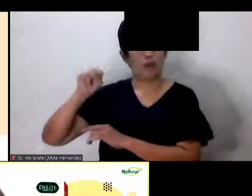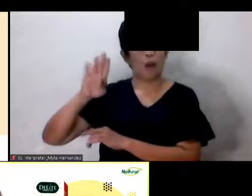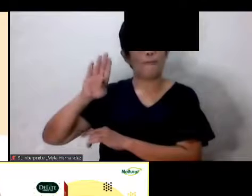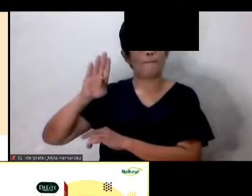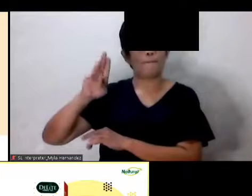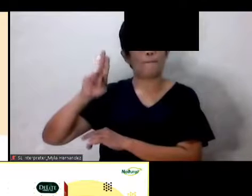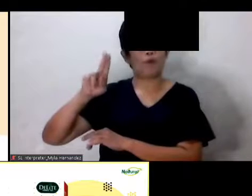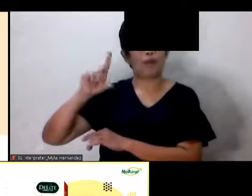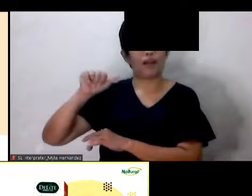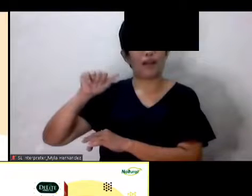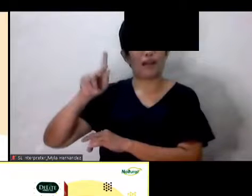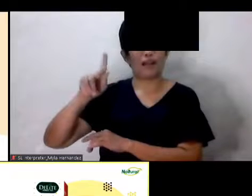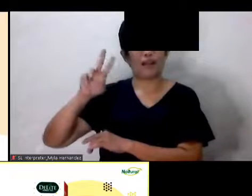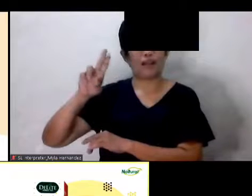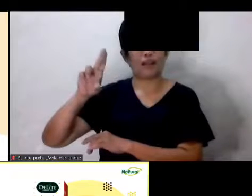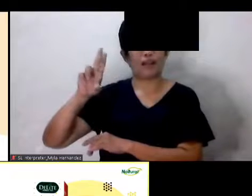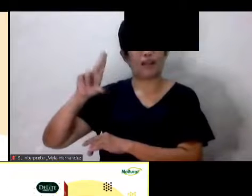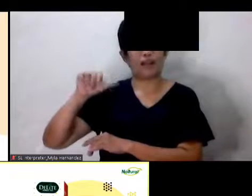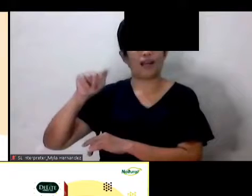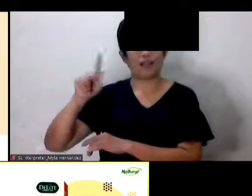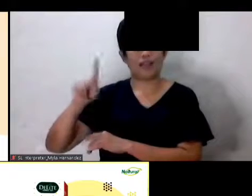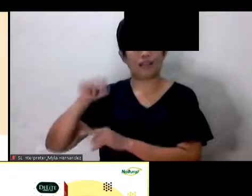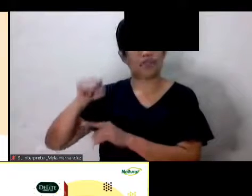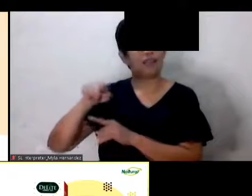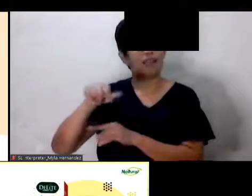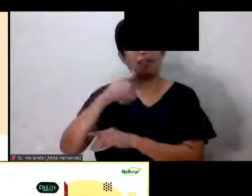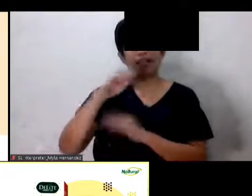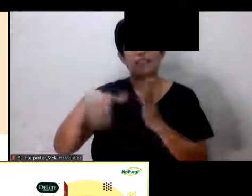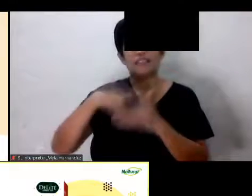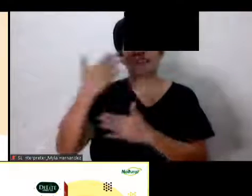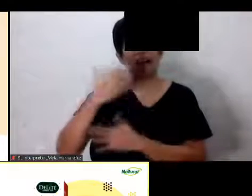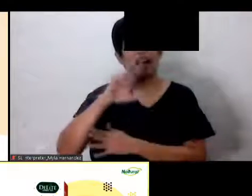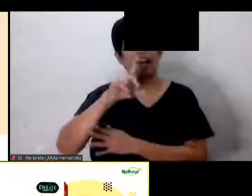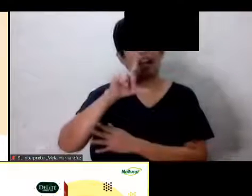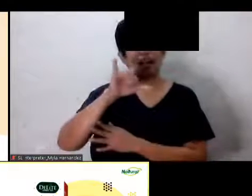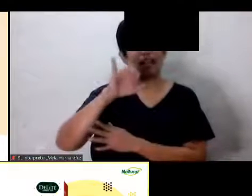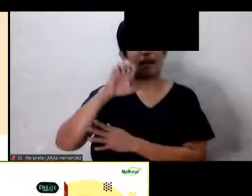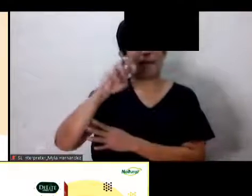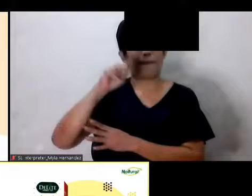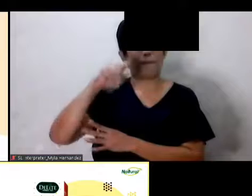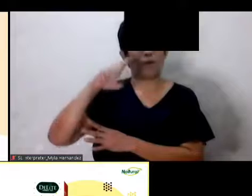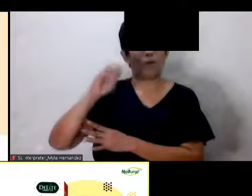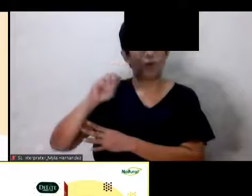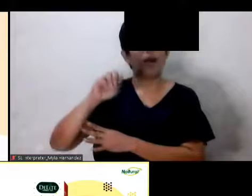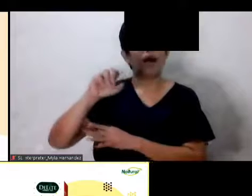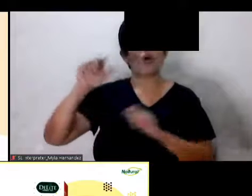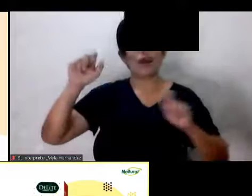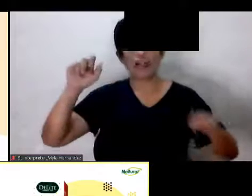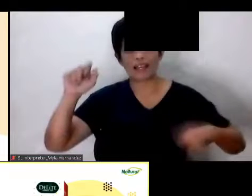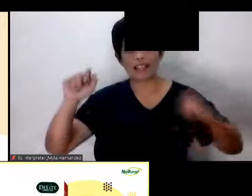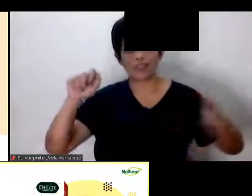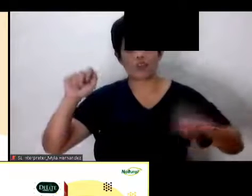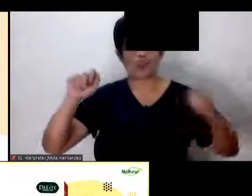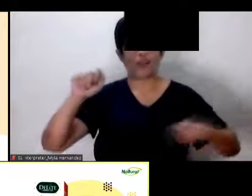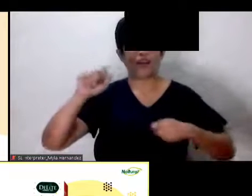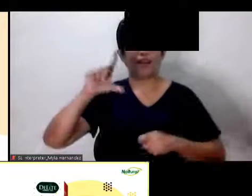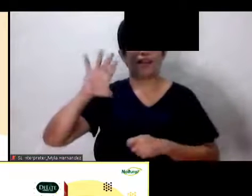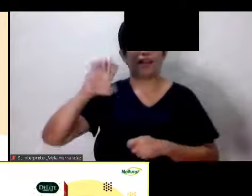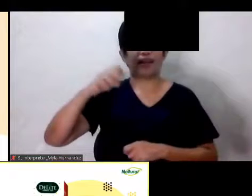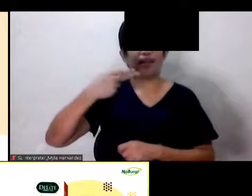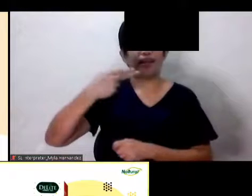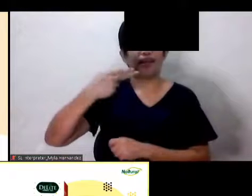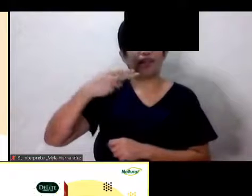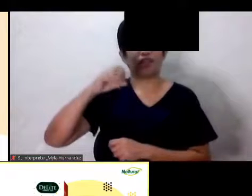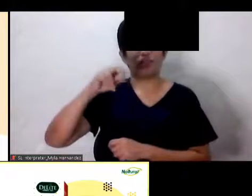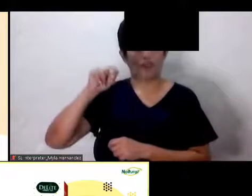yung ano Mga liyempo Liyempo Mga lechon Okay? Hindi ko naman sinasabi Huwag na kayo kumain ng lechon Huwag na kayo kumain